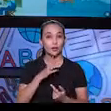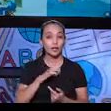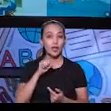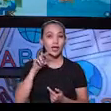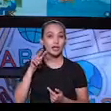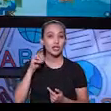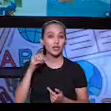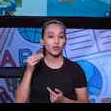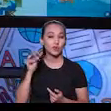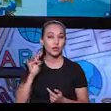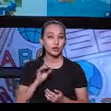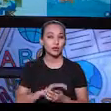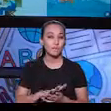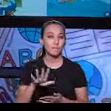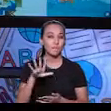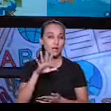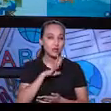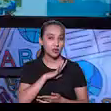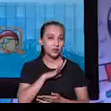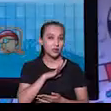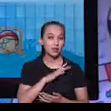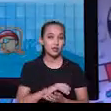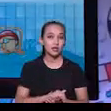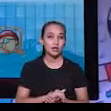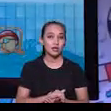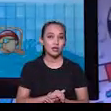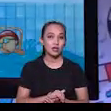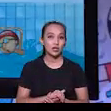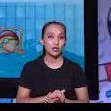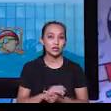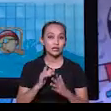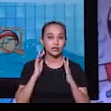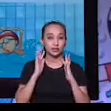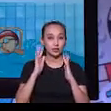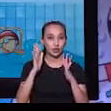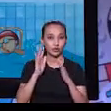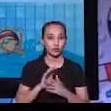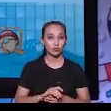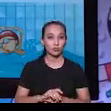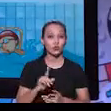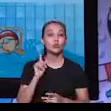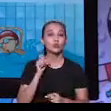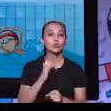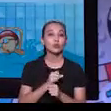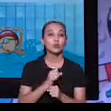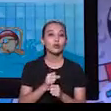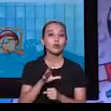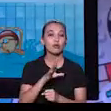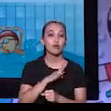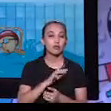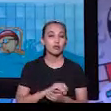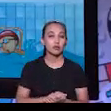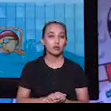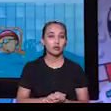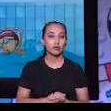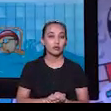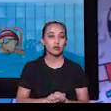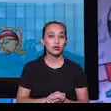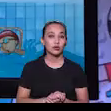был Алишер. Алишер был в саду. Он что сделал?